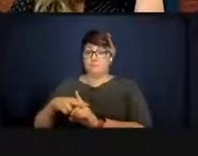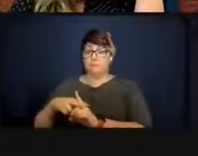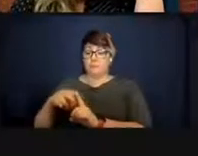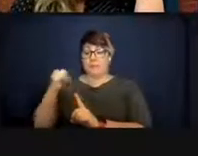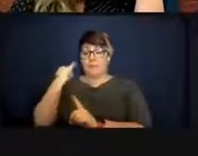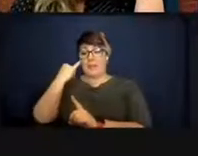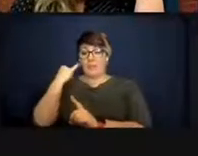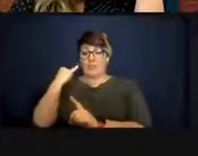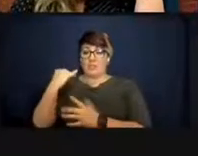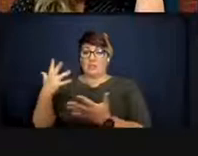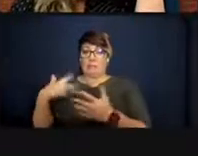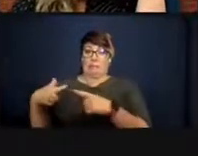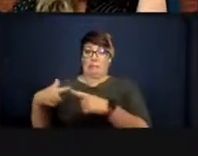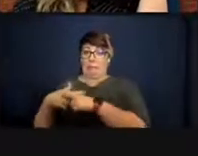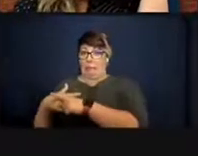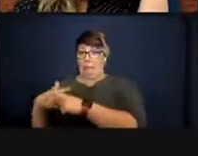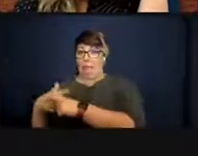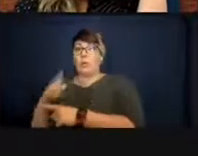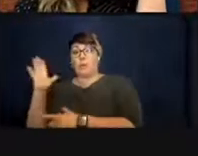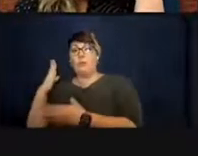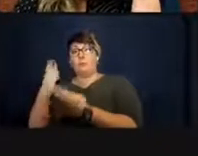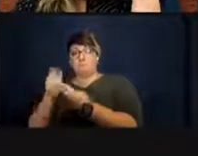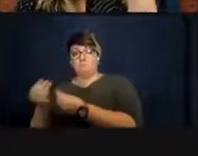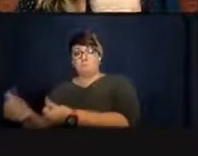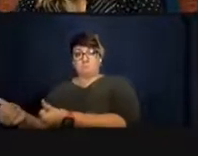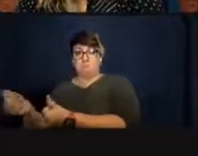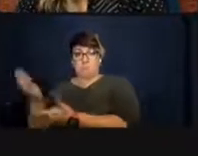tukilitekeleza hili. Je,